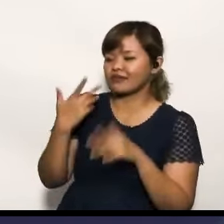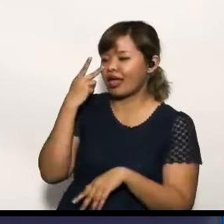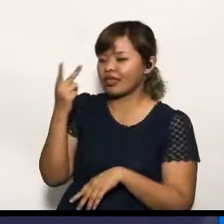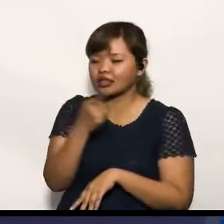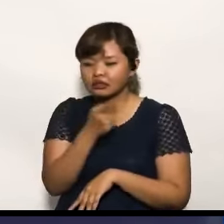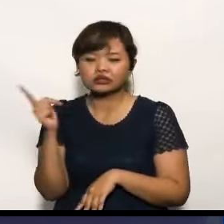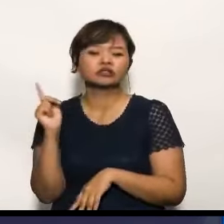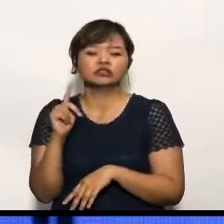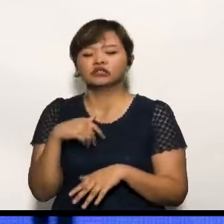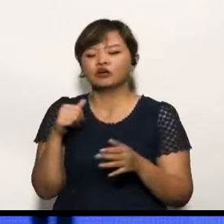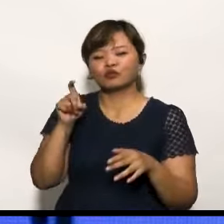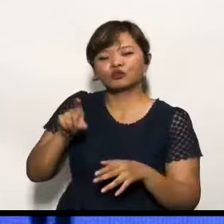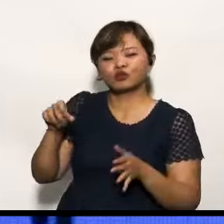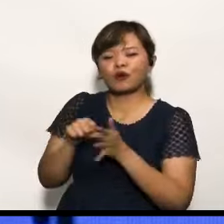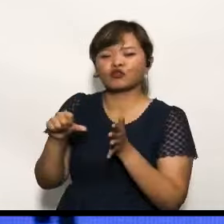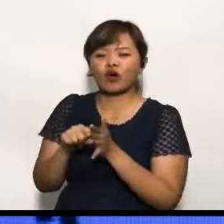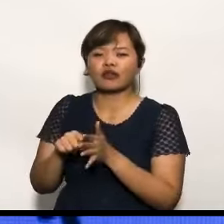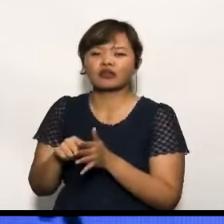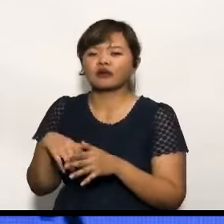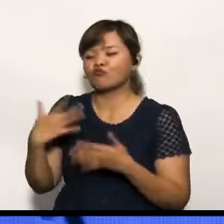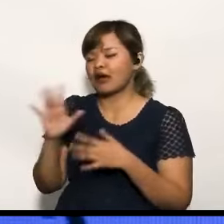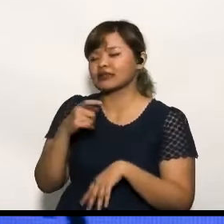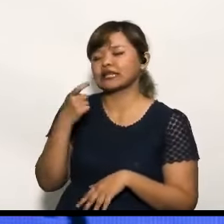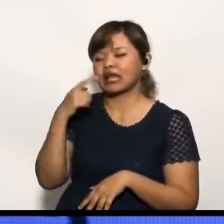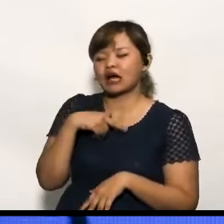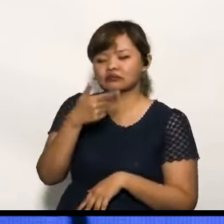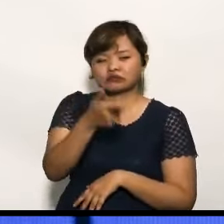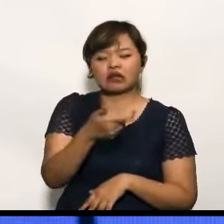bantuan, itu bukan buat ngerasa saudara tuh lebih keren.